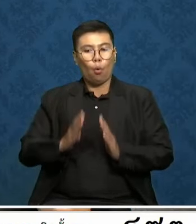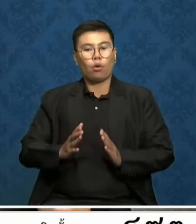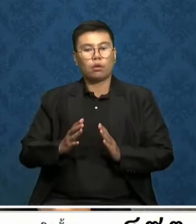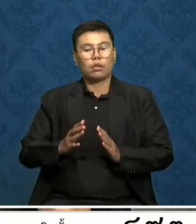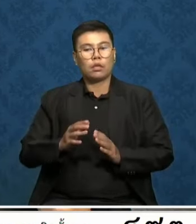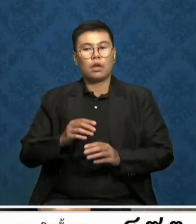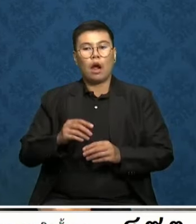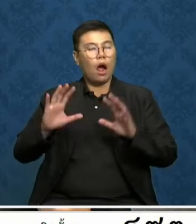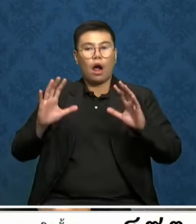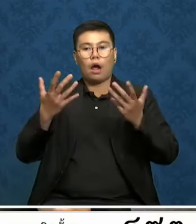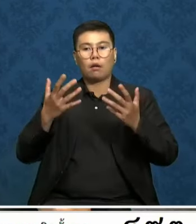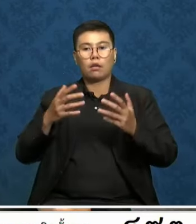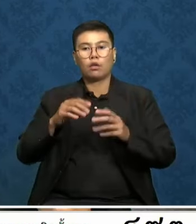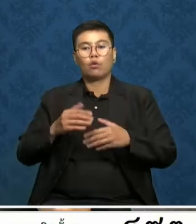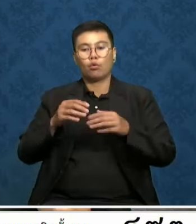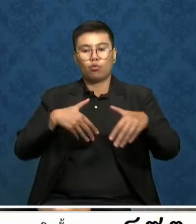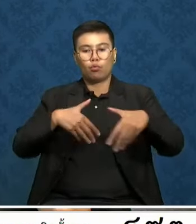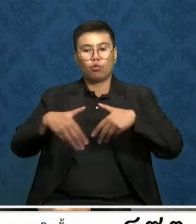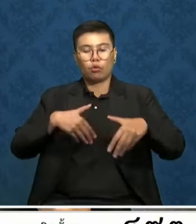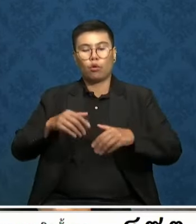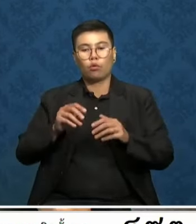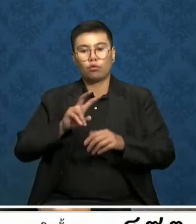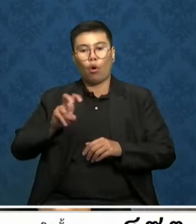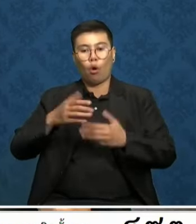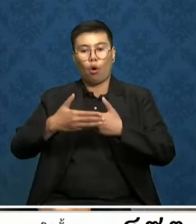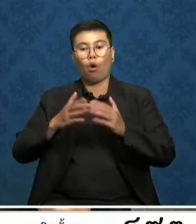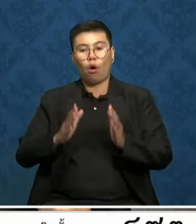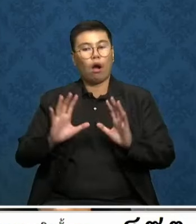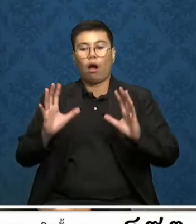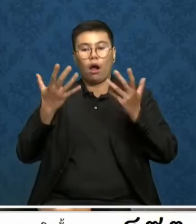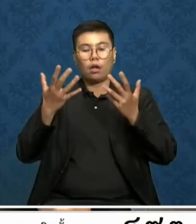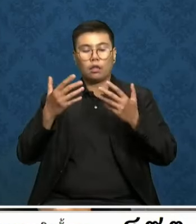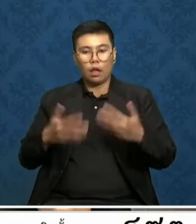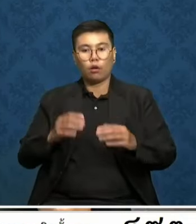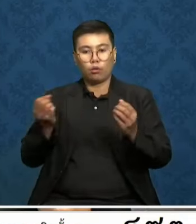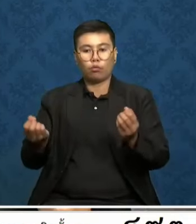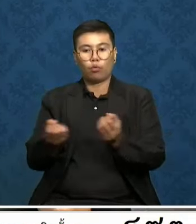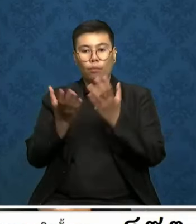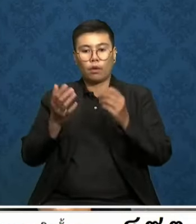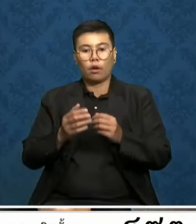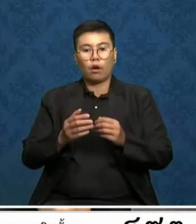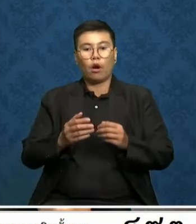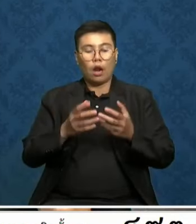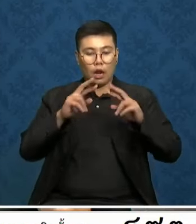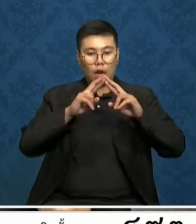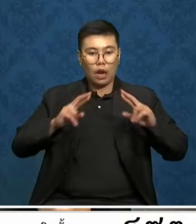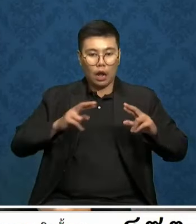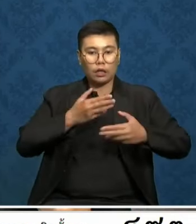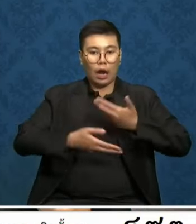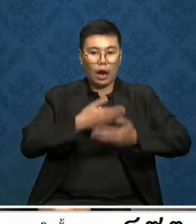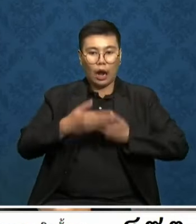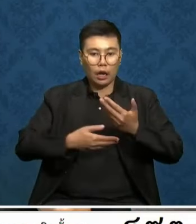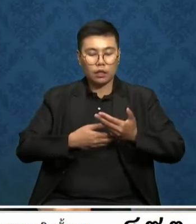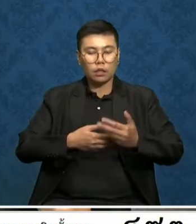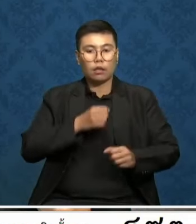านนั้นชุมชน200ห้องนั้นครับก็ส่งผลกระทบต่อร้านรวงที่ขายอุปกรณ์อะไหล่